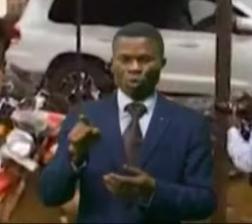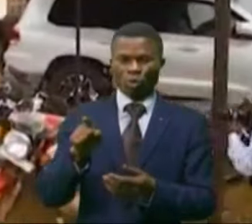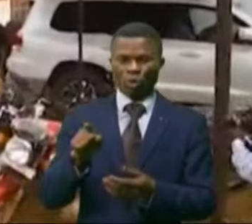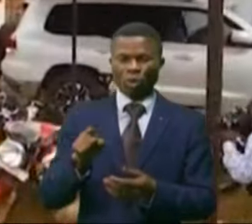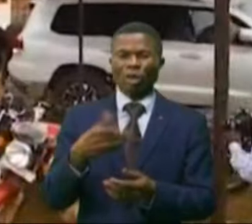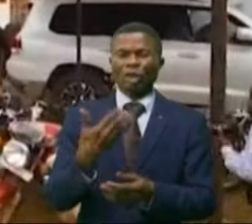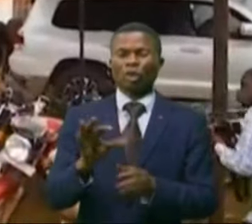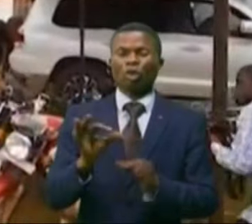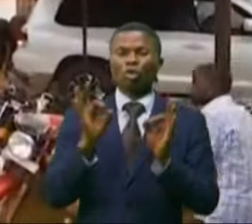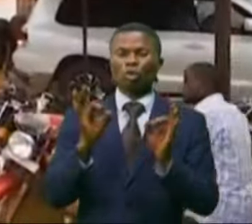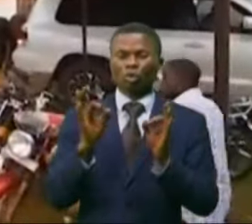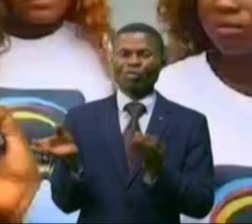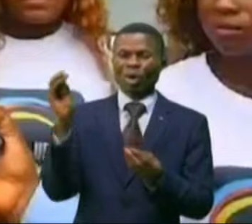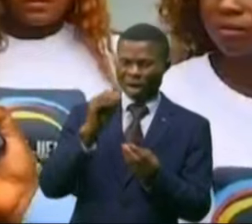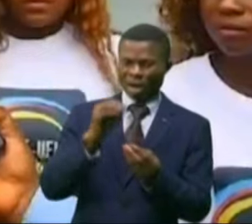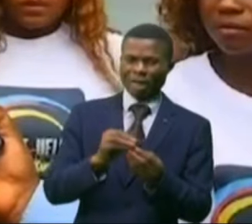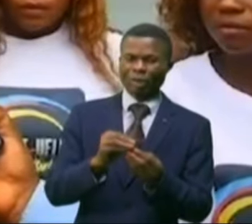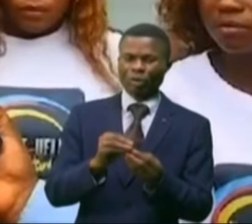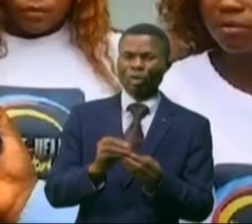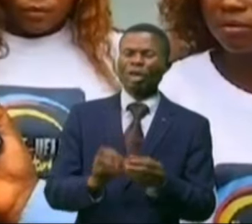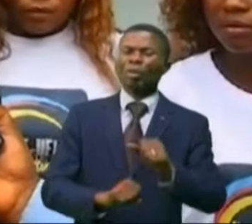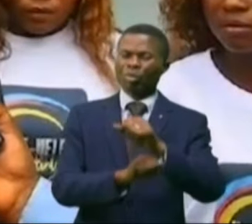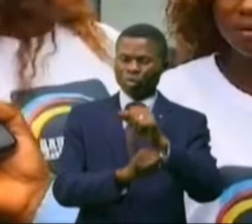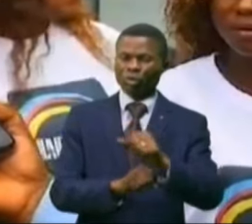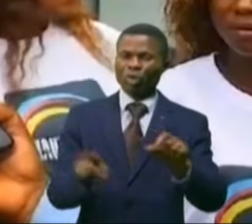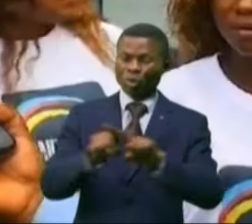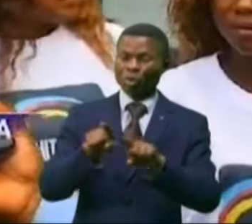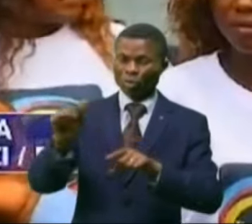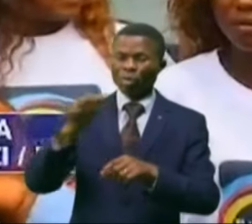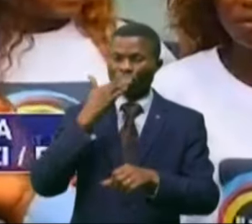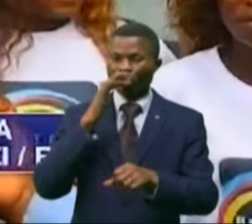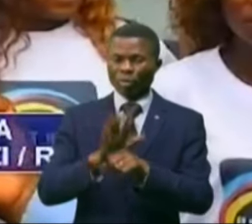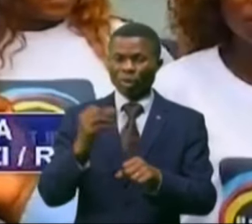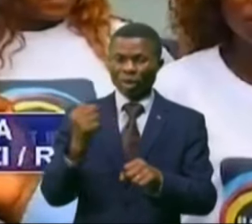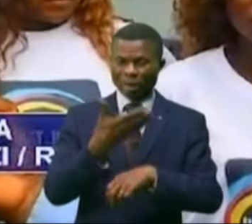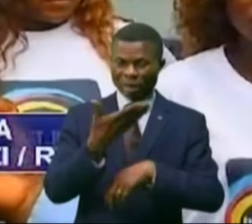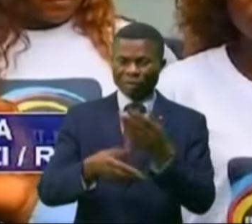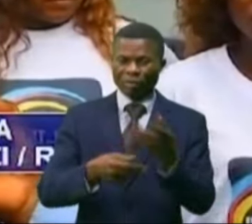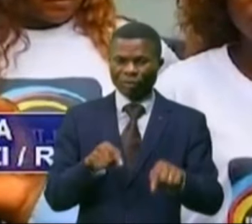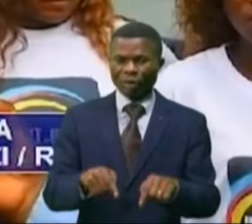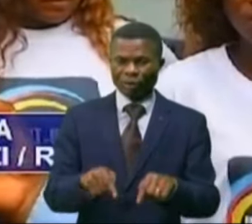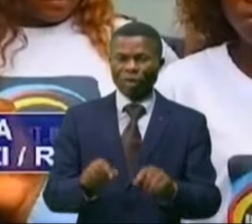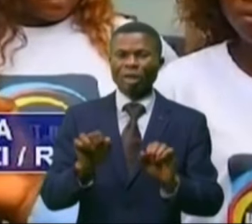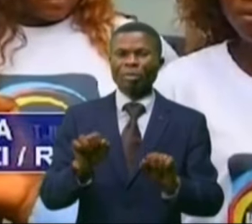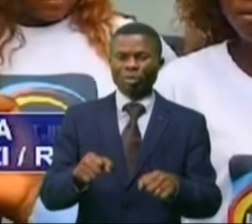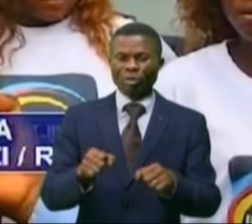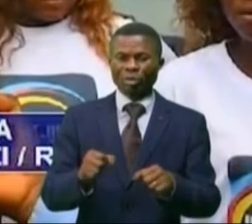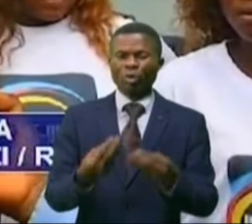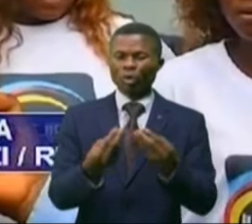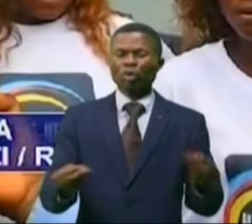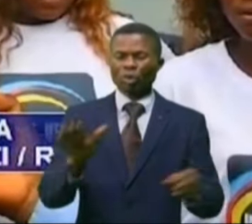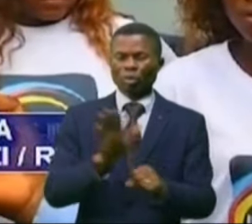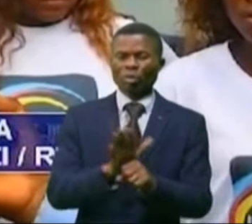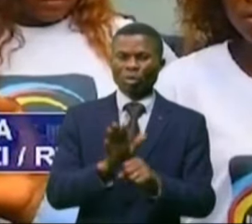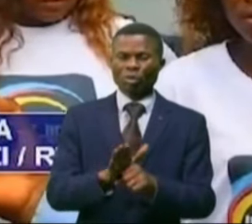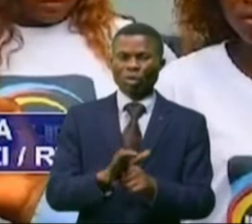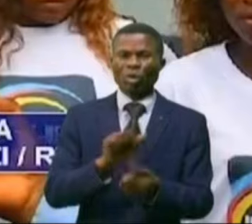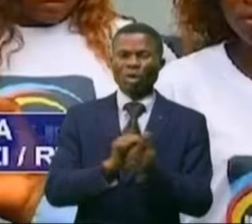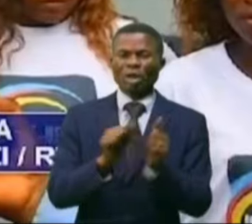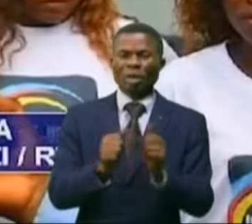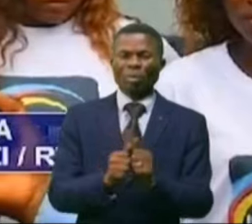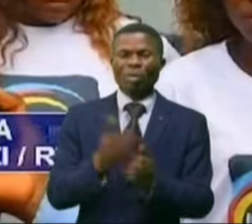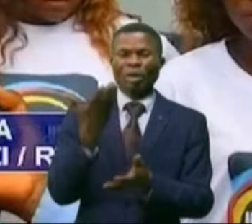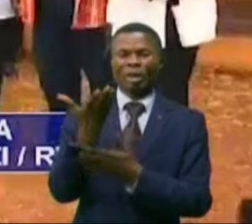nouveautés, des innovations, et pour appuyer tel qu'il a promis. Le travail que nous faisons ici, nous pouvons résoudre beaucoup de choses au-delà même